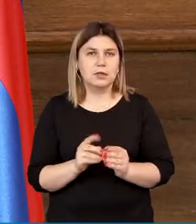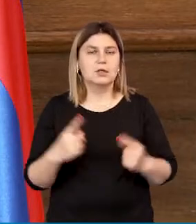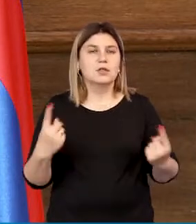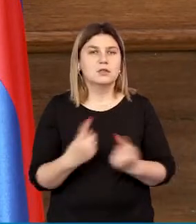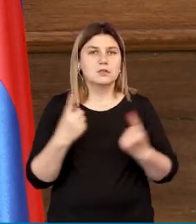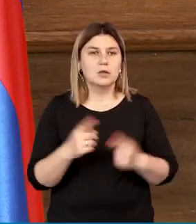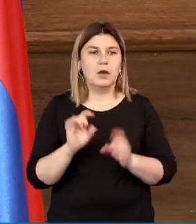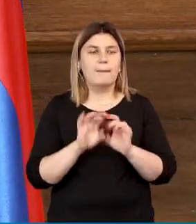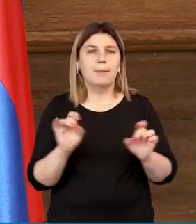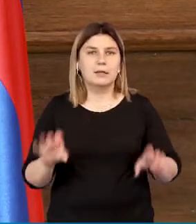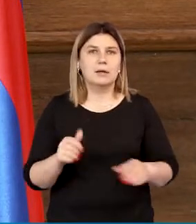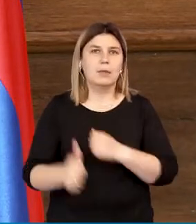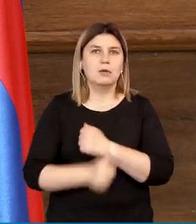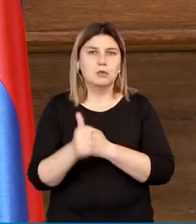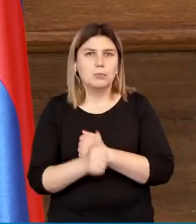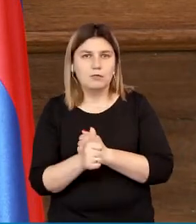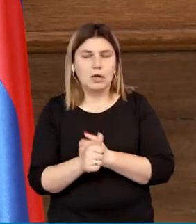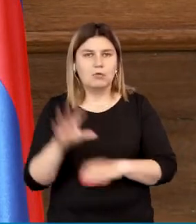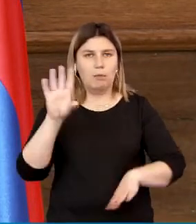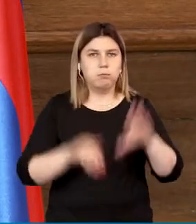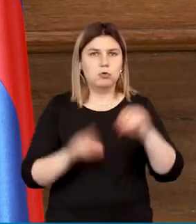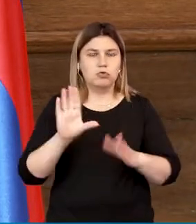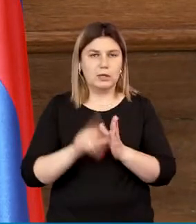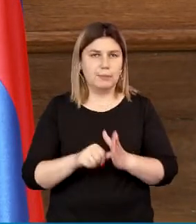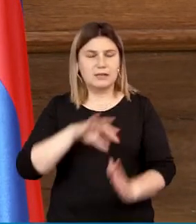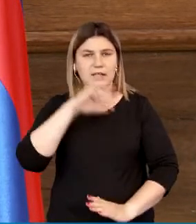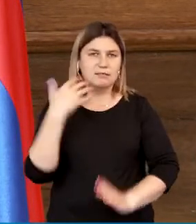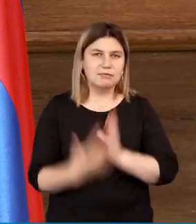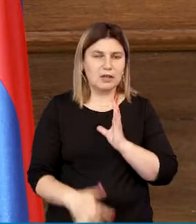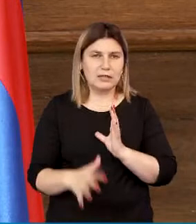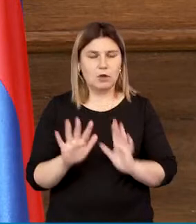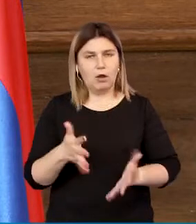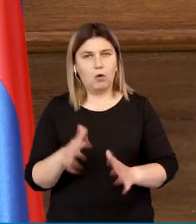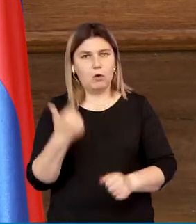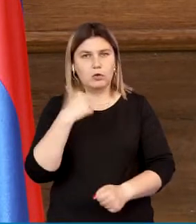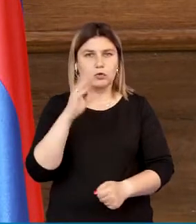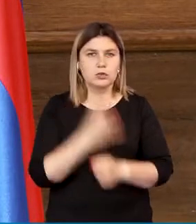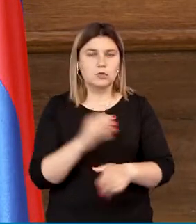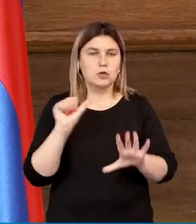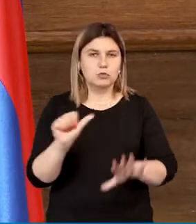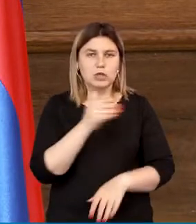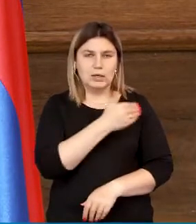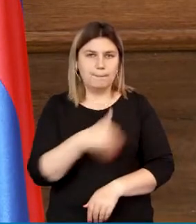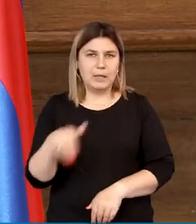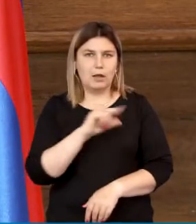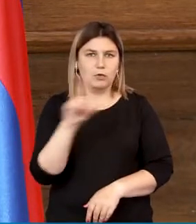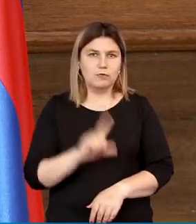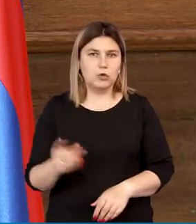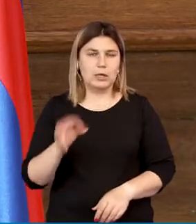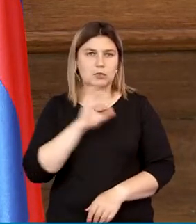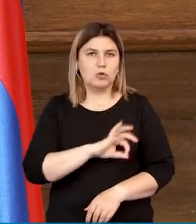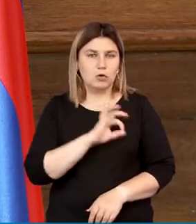sytuacja z pandemią spowodowała, iż budżet miasta Szczecina stracił około 146 milionów złotych w swoich